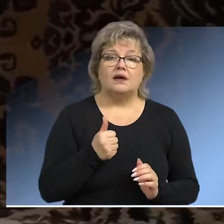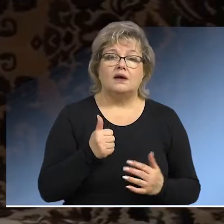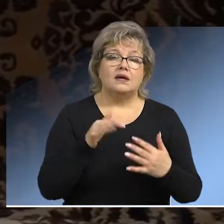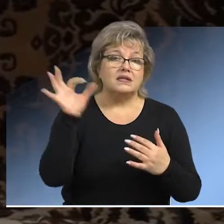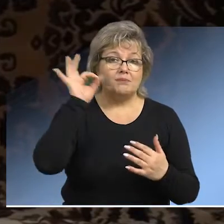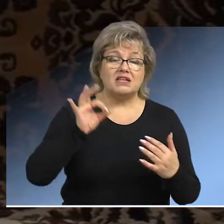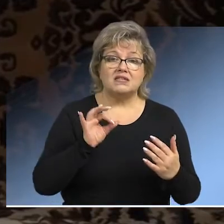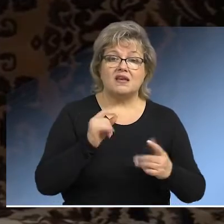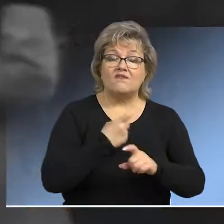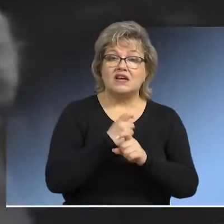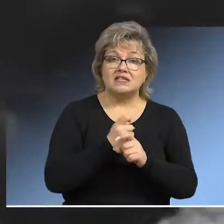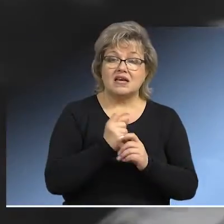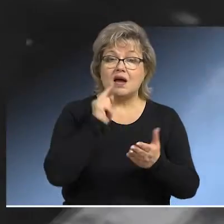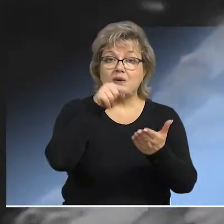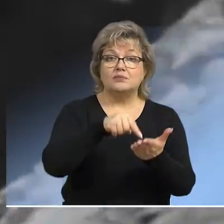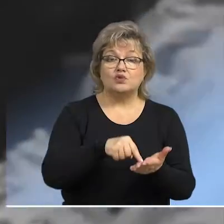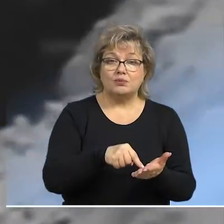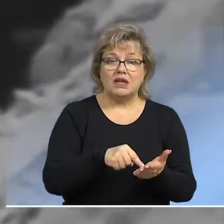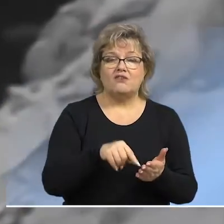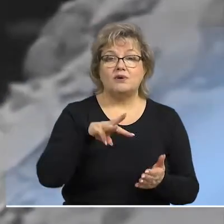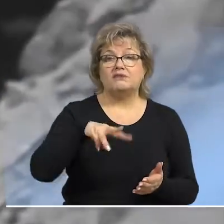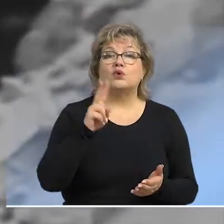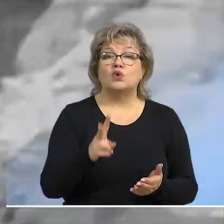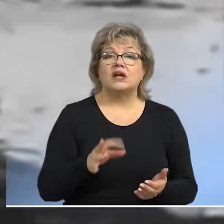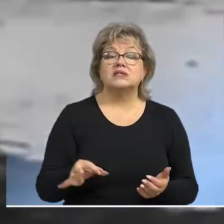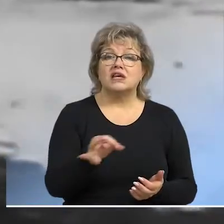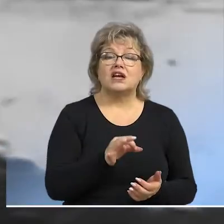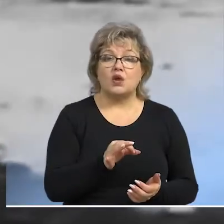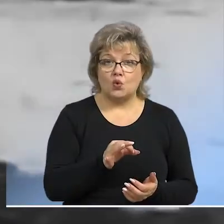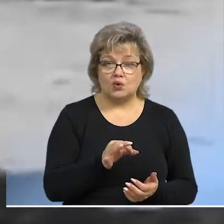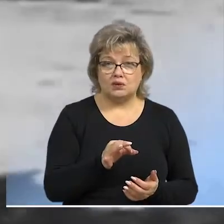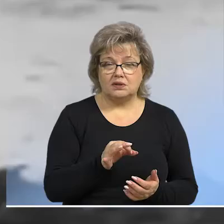немецкие войска вступили в Матвеев-Курганский район.